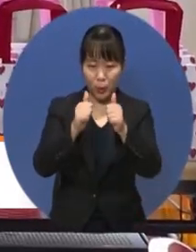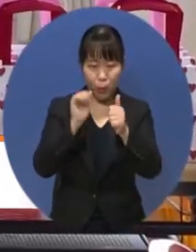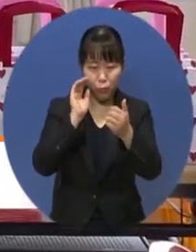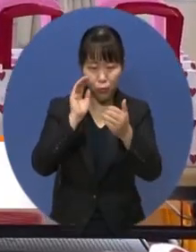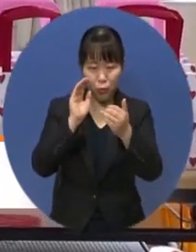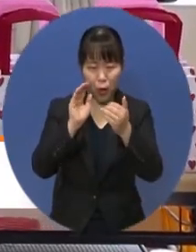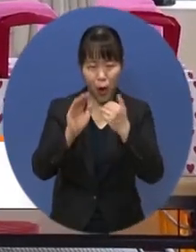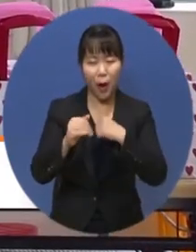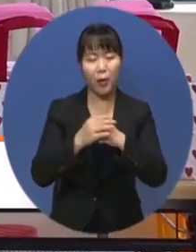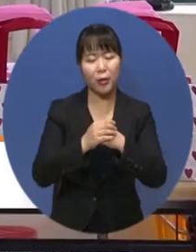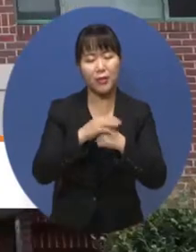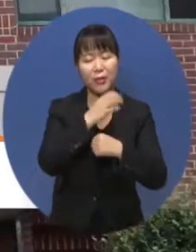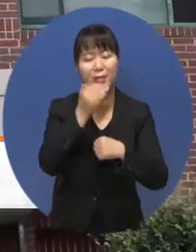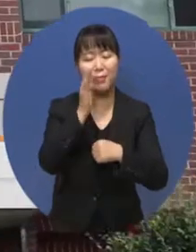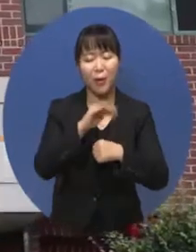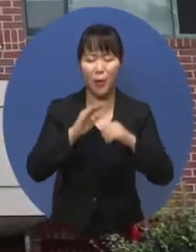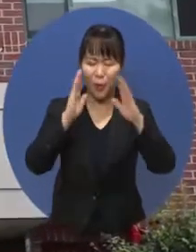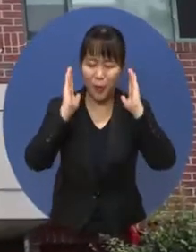이루게 됐습니다.